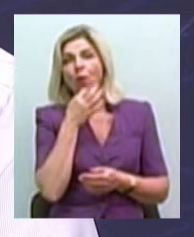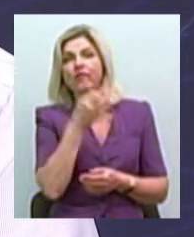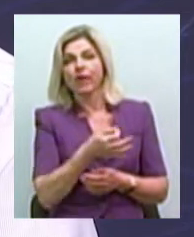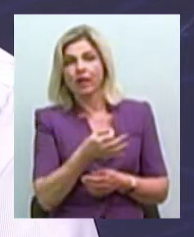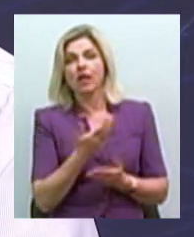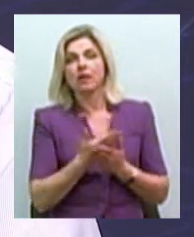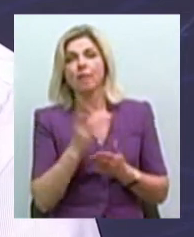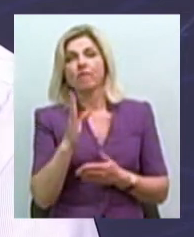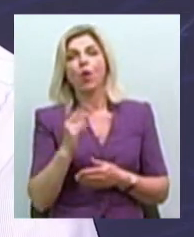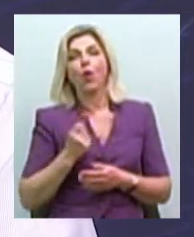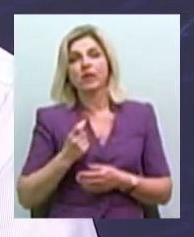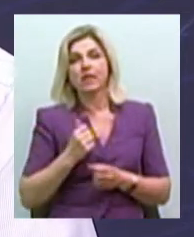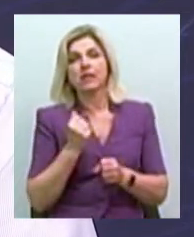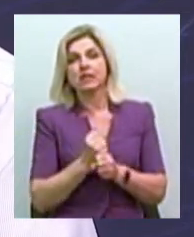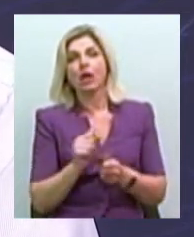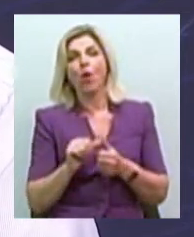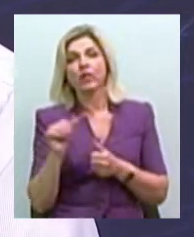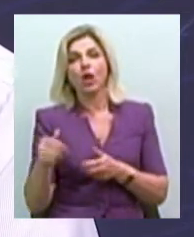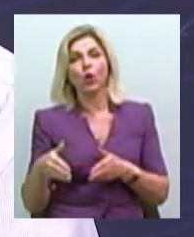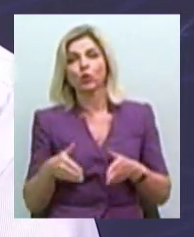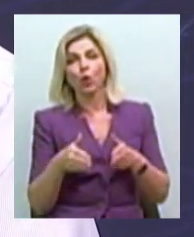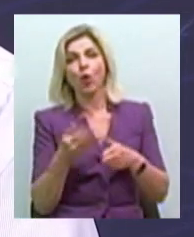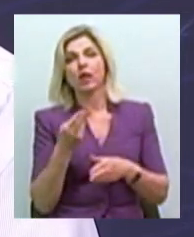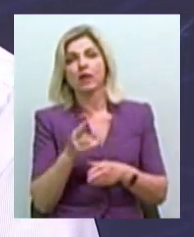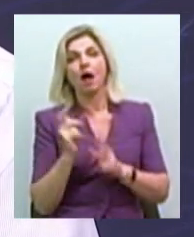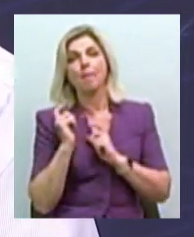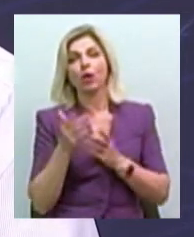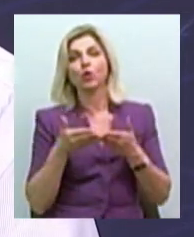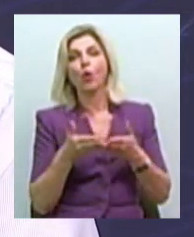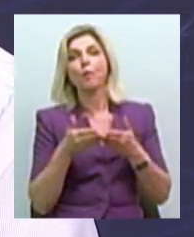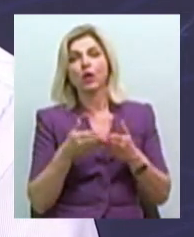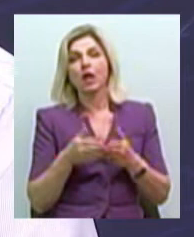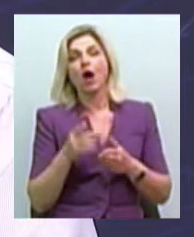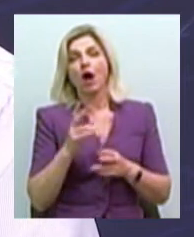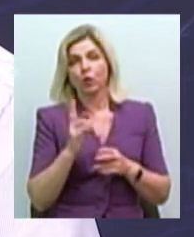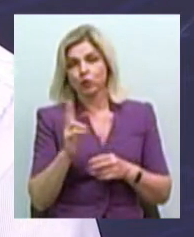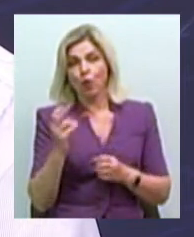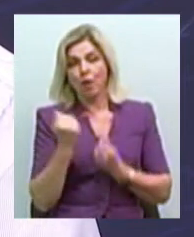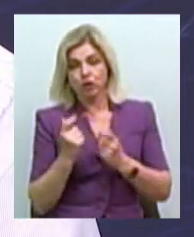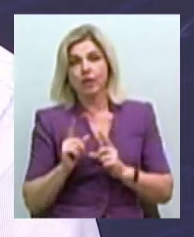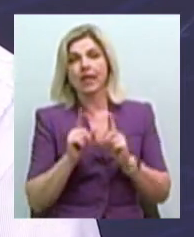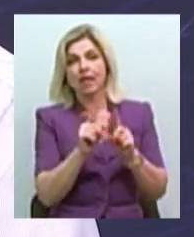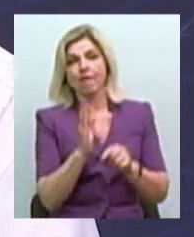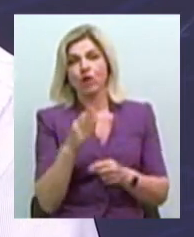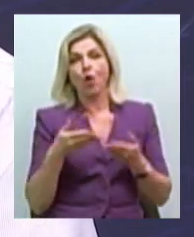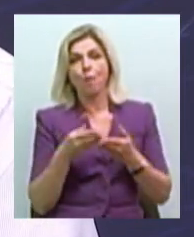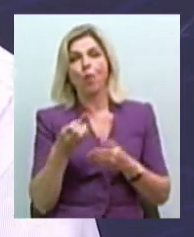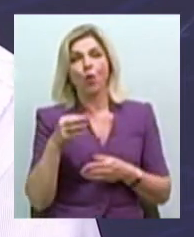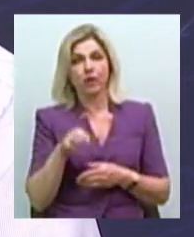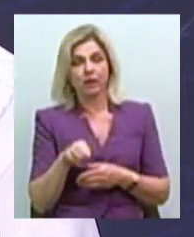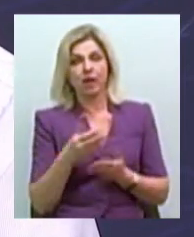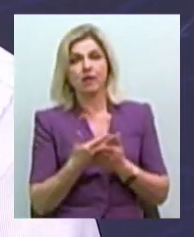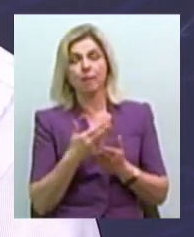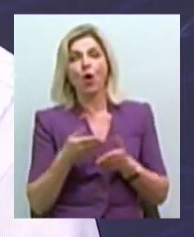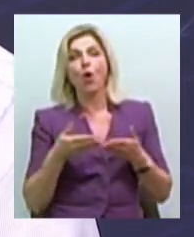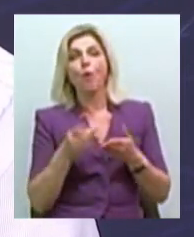окрему дорогу для грузовиків, які заходять в порт. Поэтому там как-то самі Одесі более... чи в самій Одесі? Взять тут же, допустимо, порт